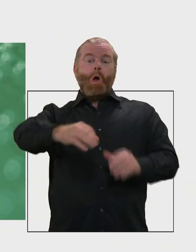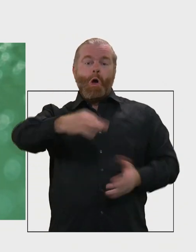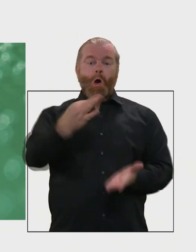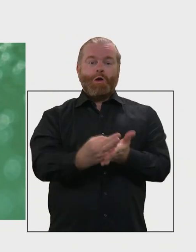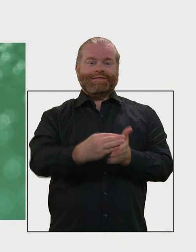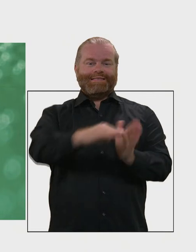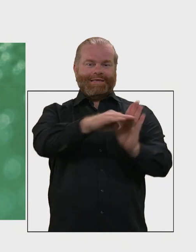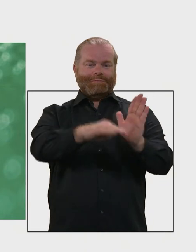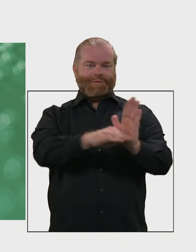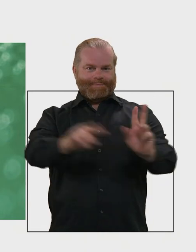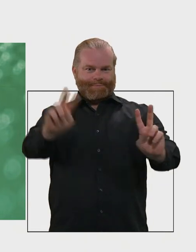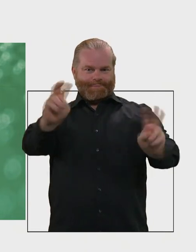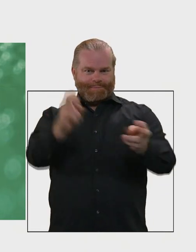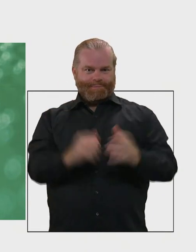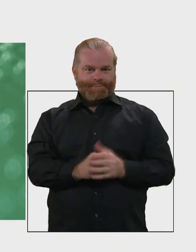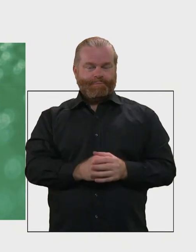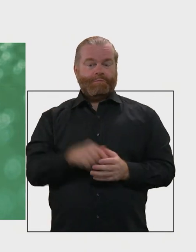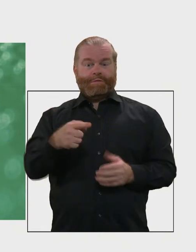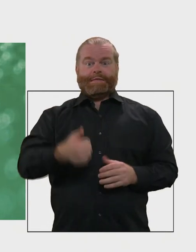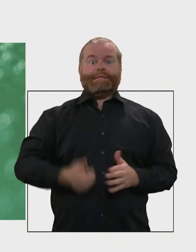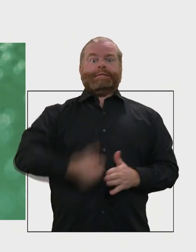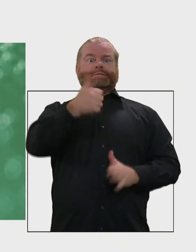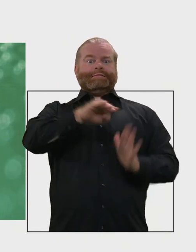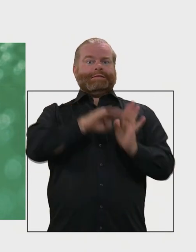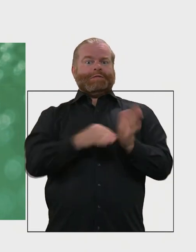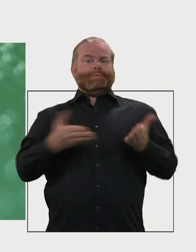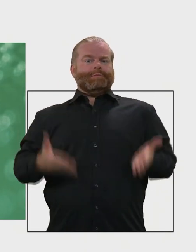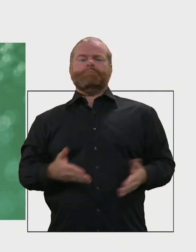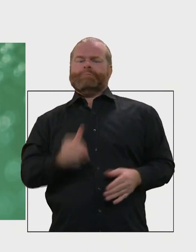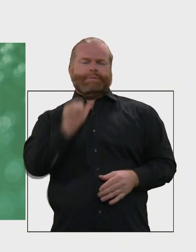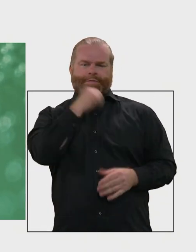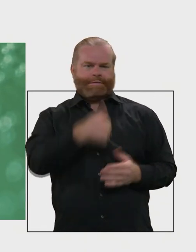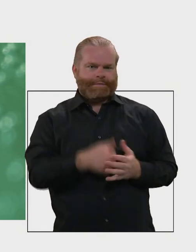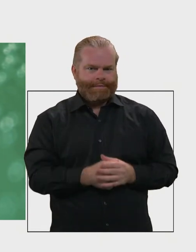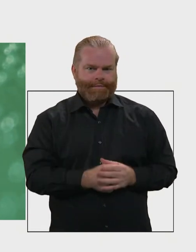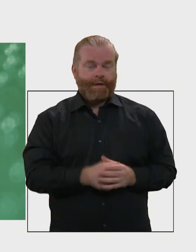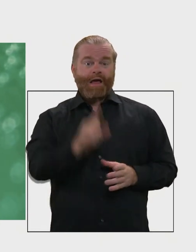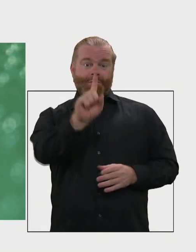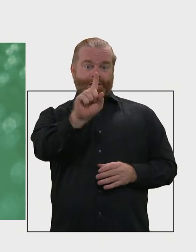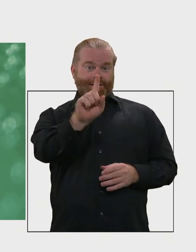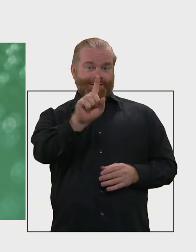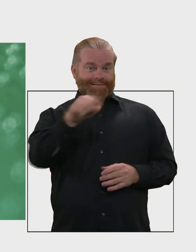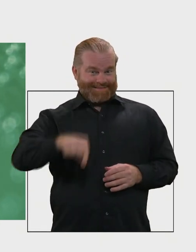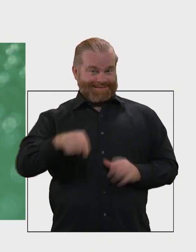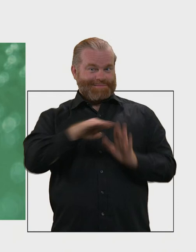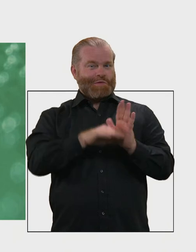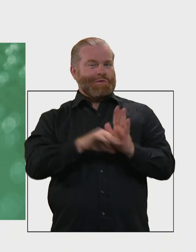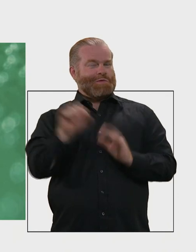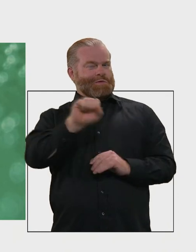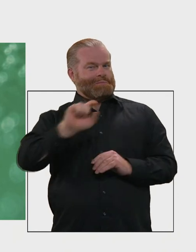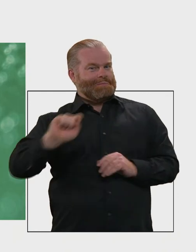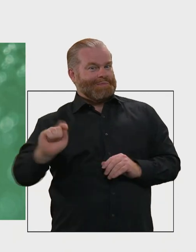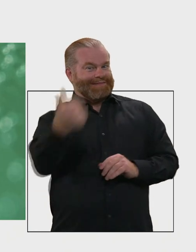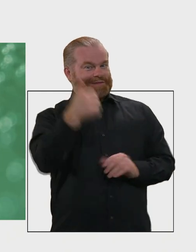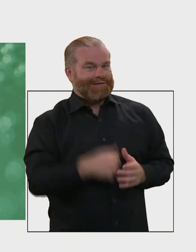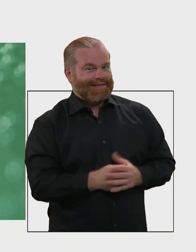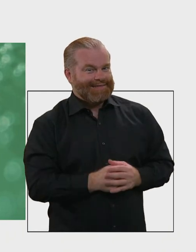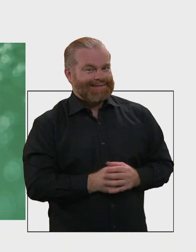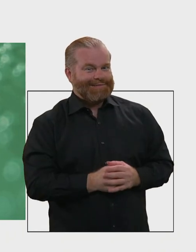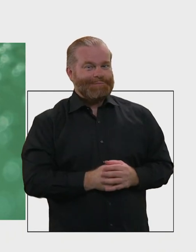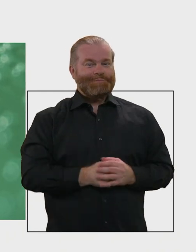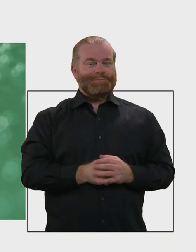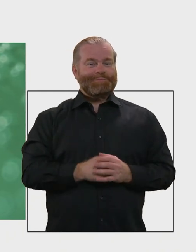Veranstaltungsreihe Ortstermin, aber dieser Termin ist so besonders, weil dieser Termin ist nämlich digital. Oh ja, das können wir richtig gut in